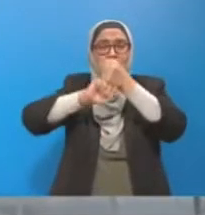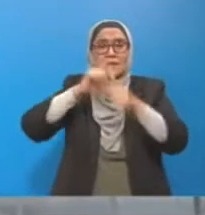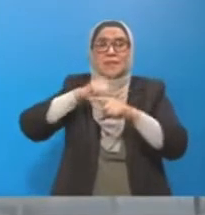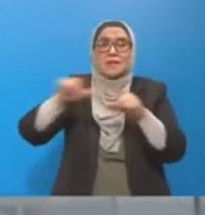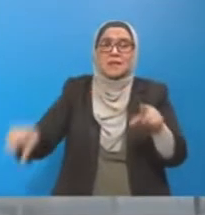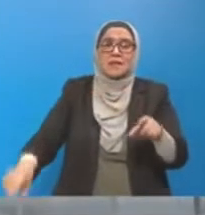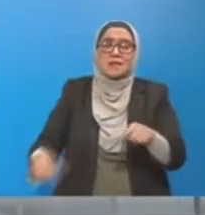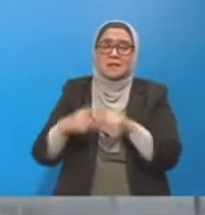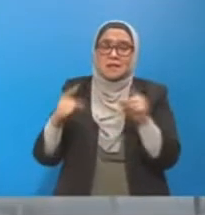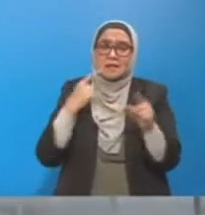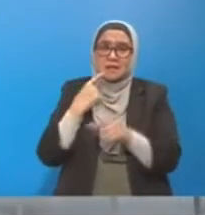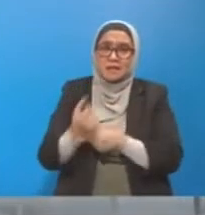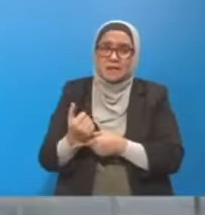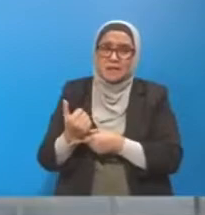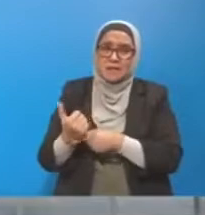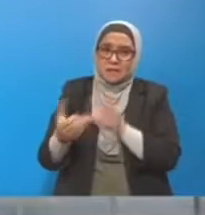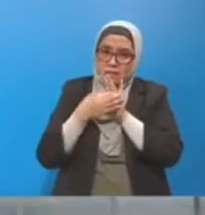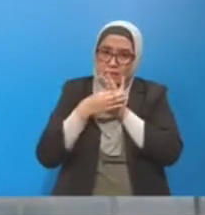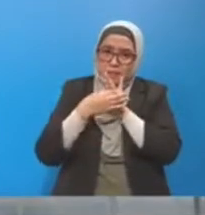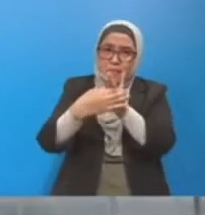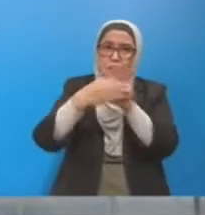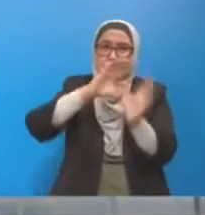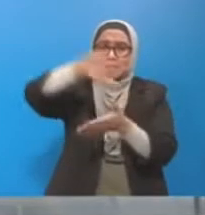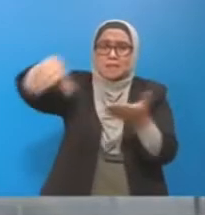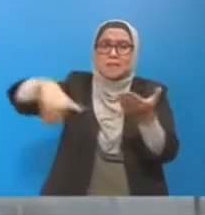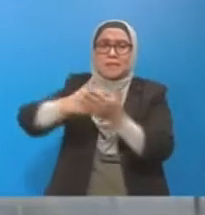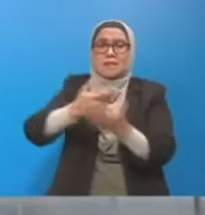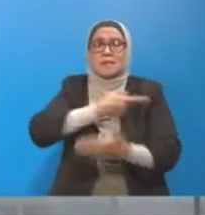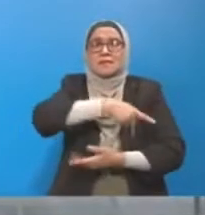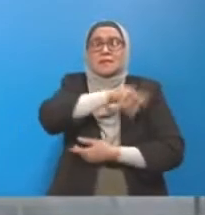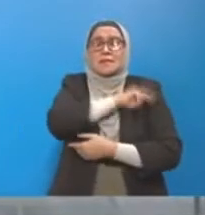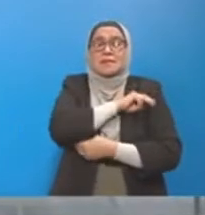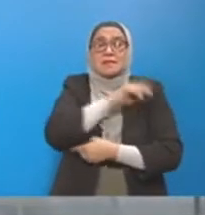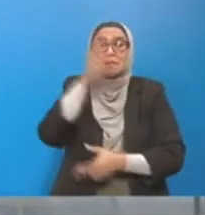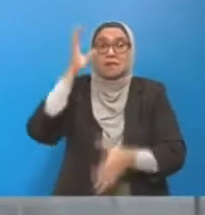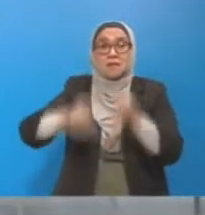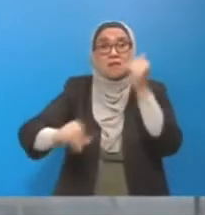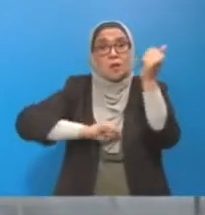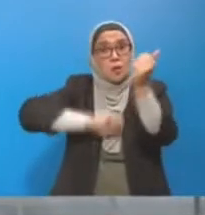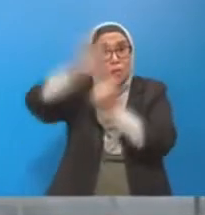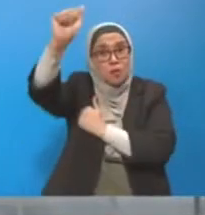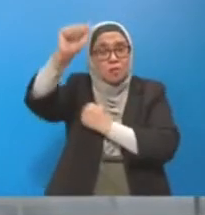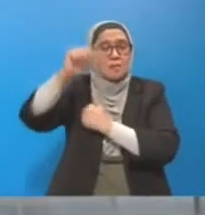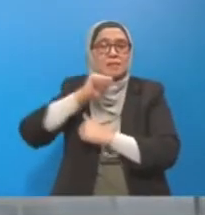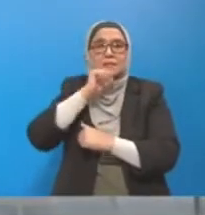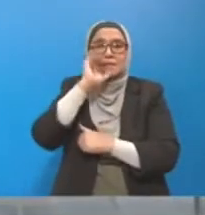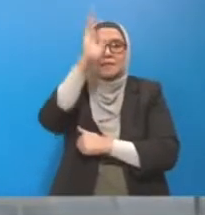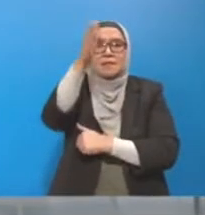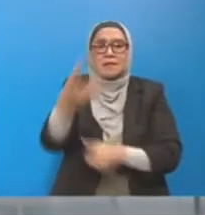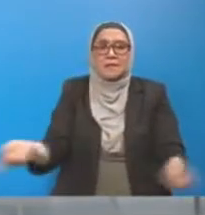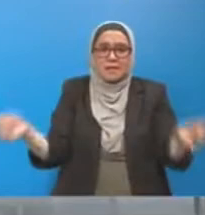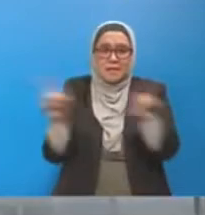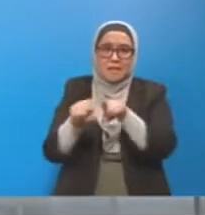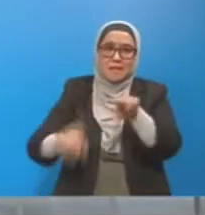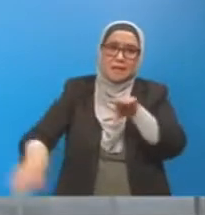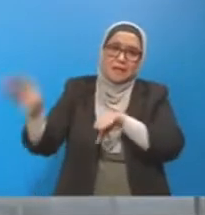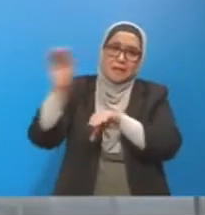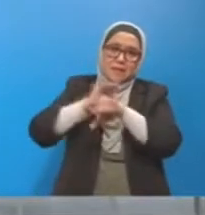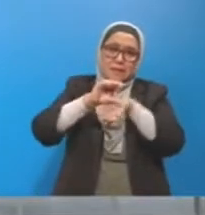semua kementerian dan kita tidak akan sekiranya diluluskan tidak akan berlaku peti Nihan khusus di